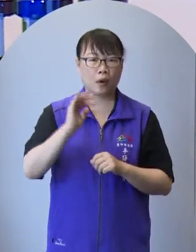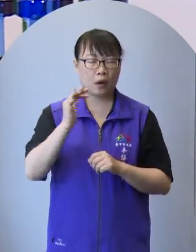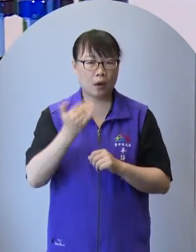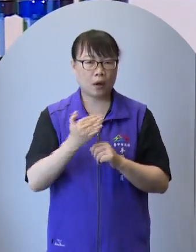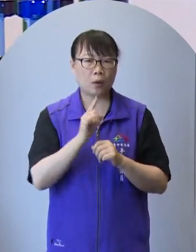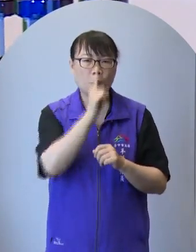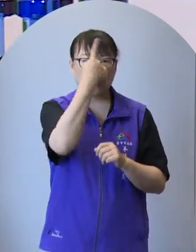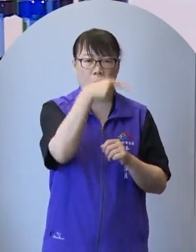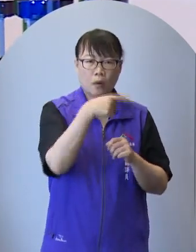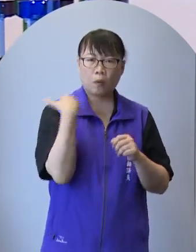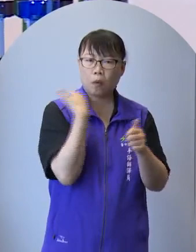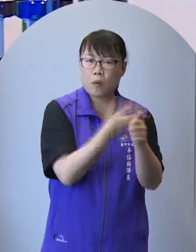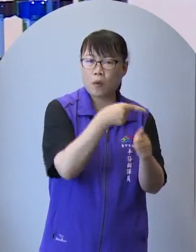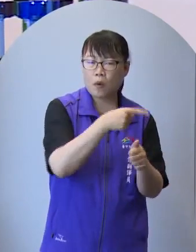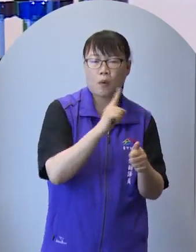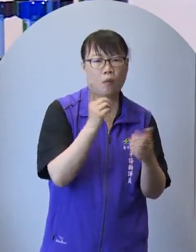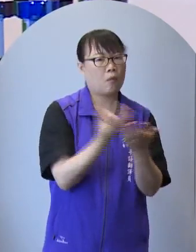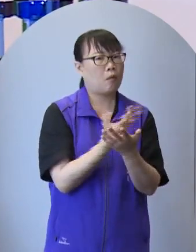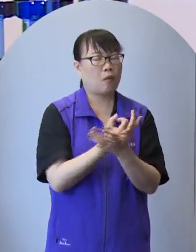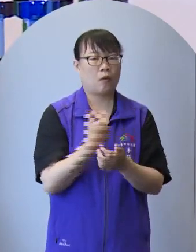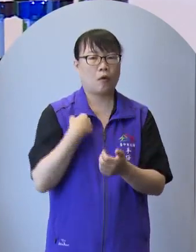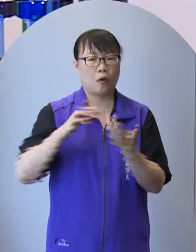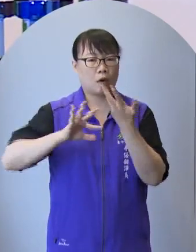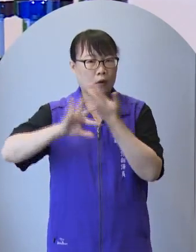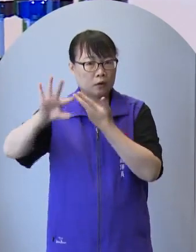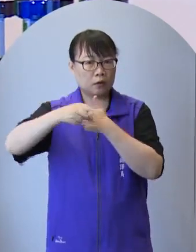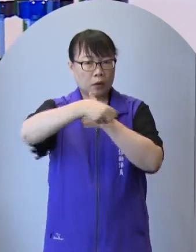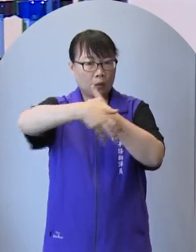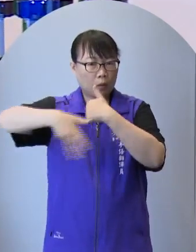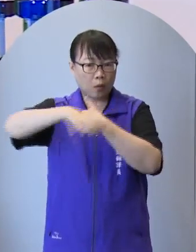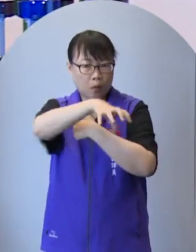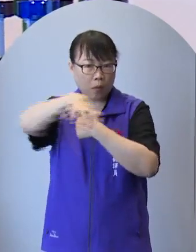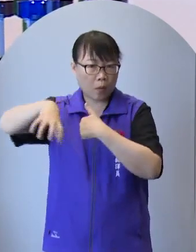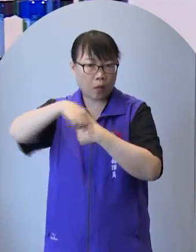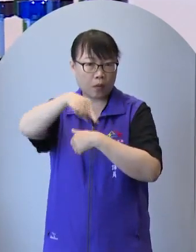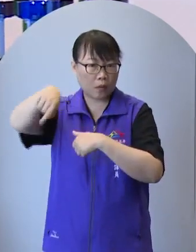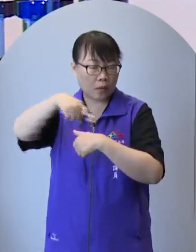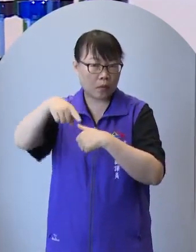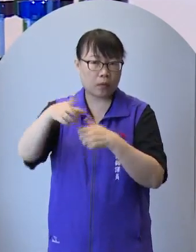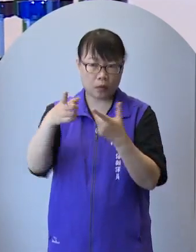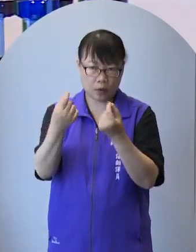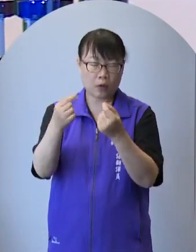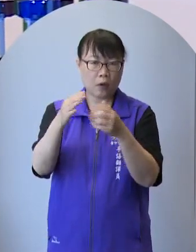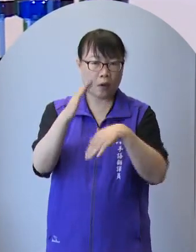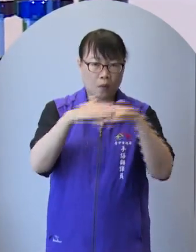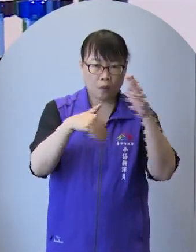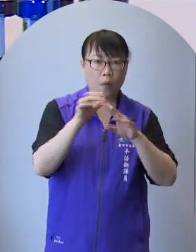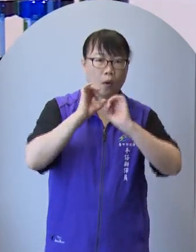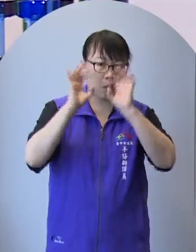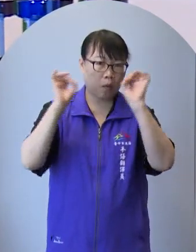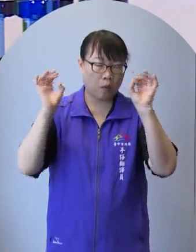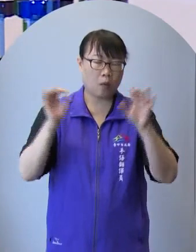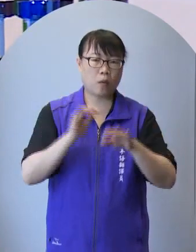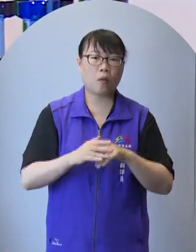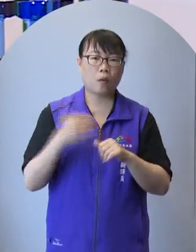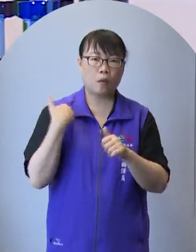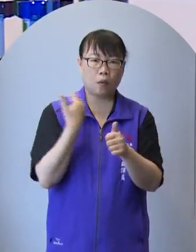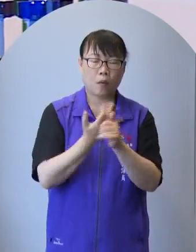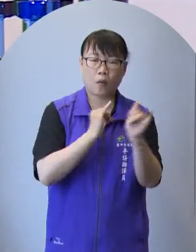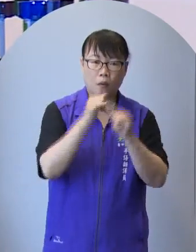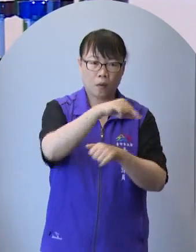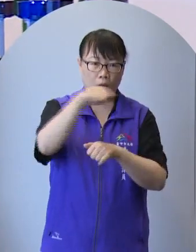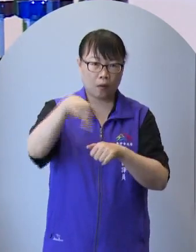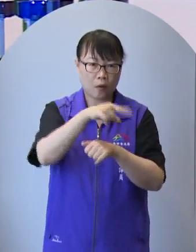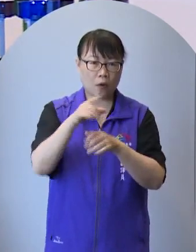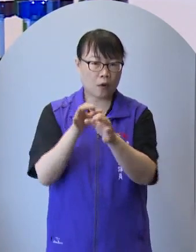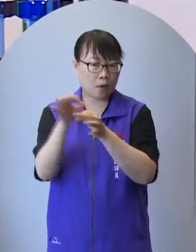光靠一个局处是不够的，那我们有这么多的局处会跟区公所，也麻烦协助加强宣导，让市民朋友以及